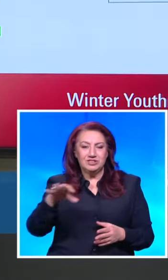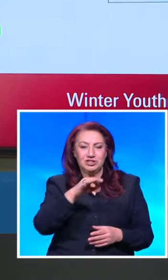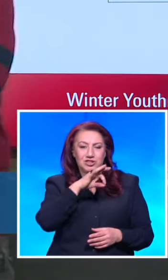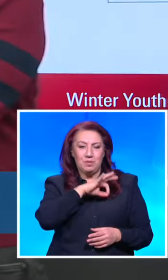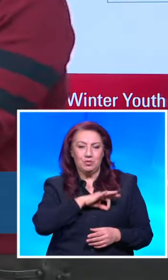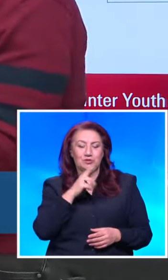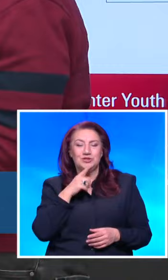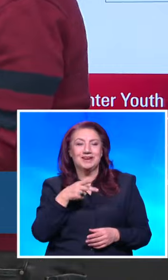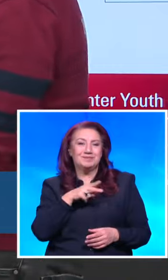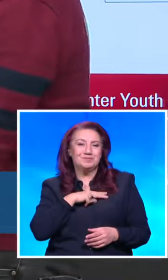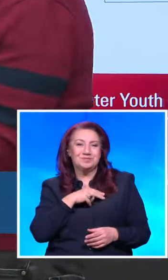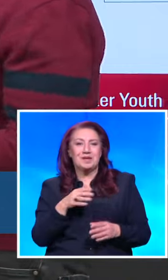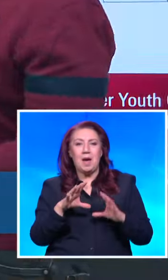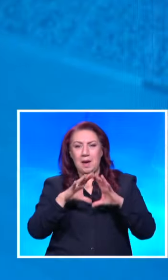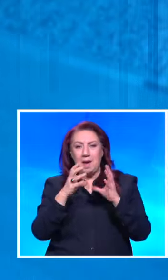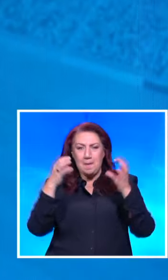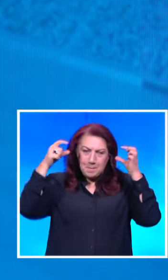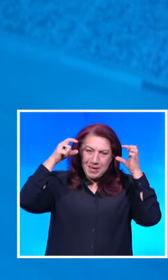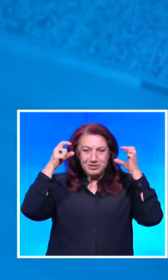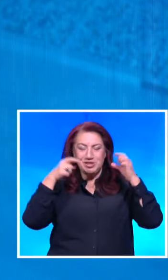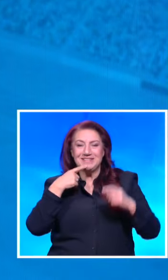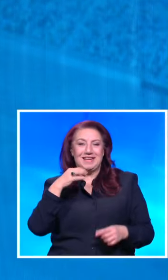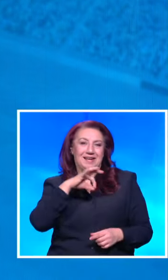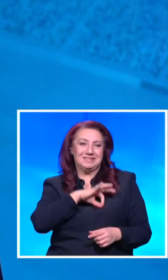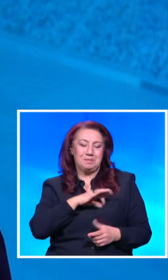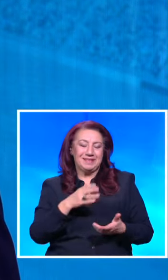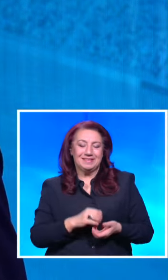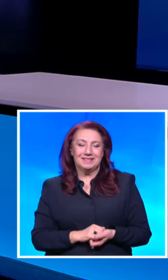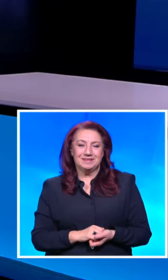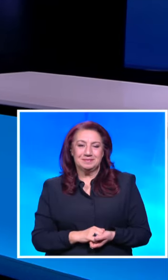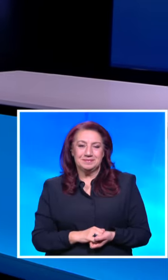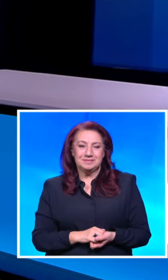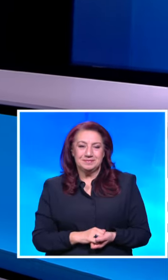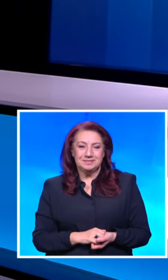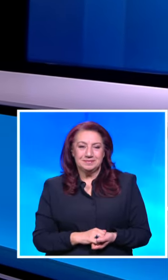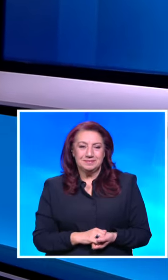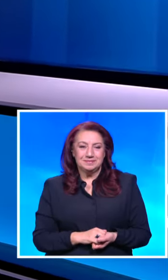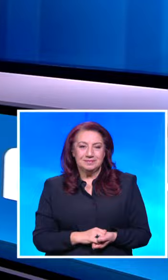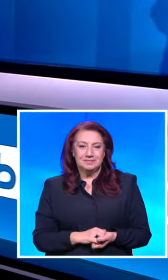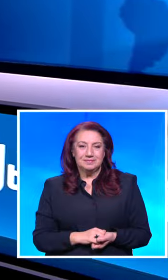BTV новините продължават. Приятна вечер!